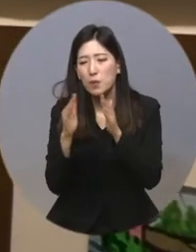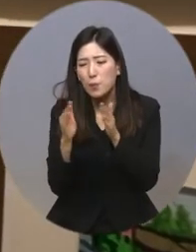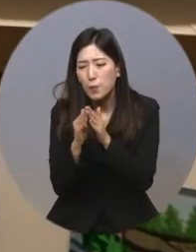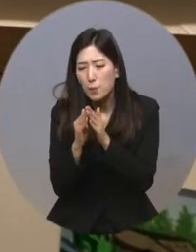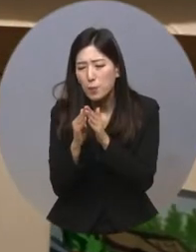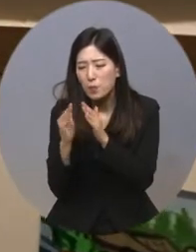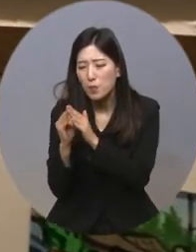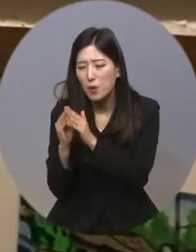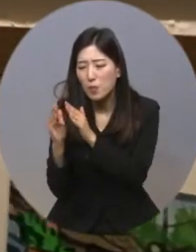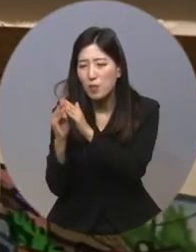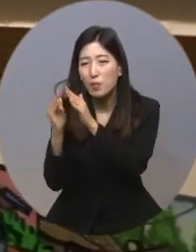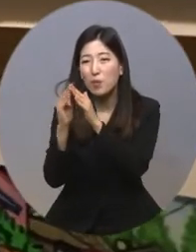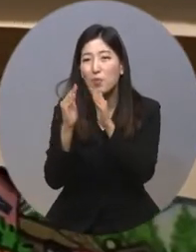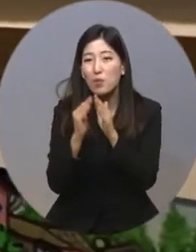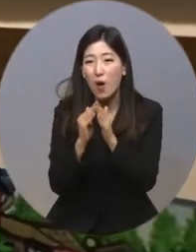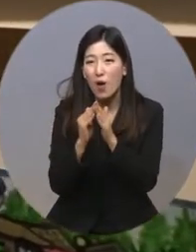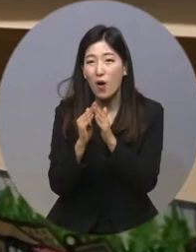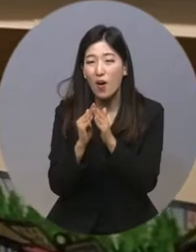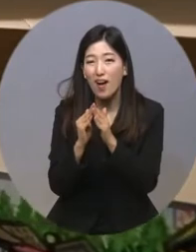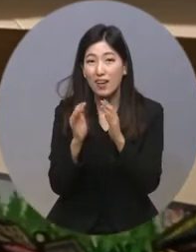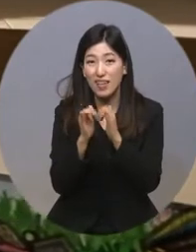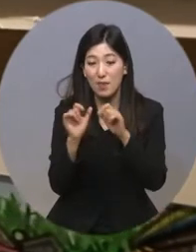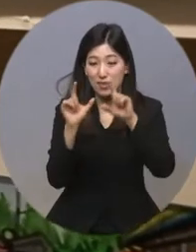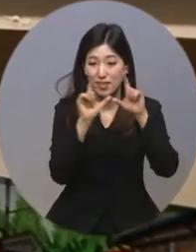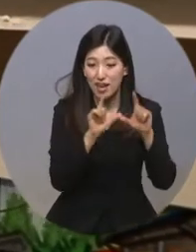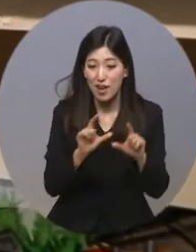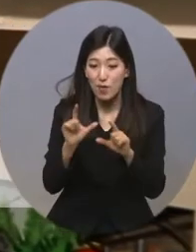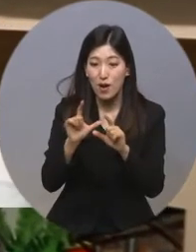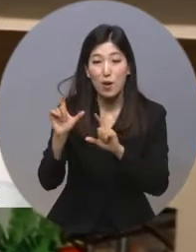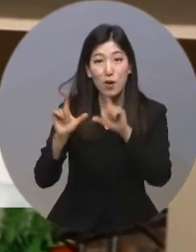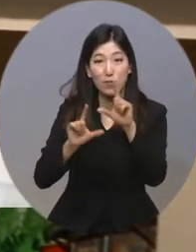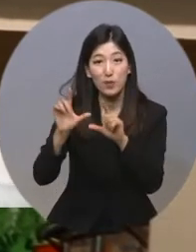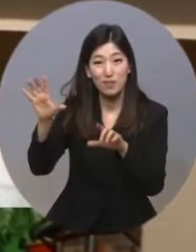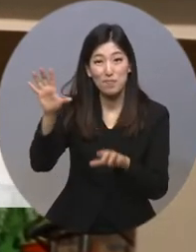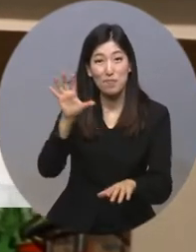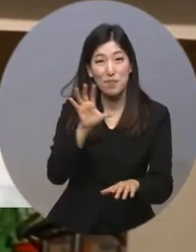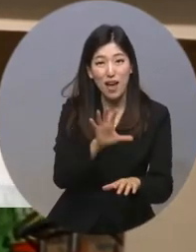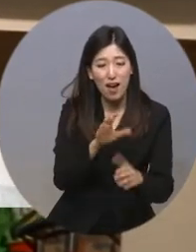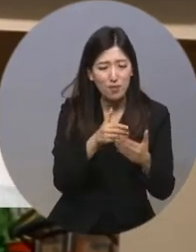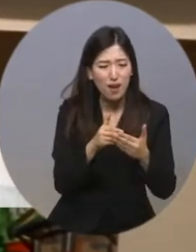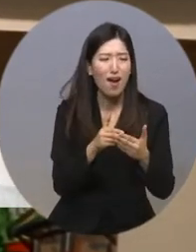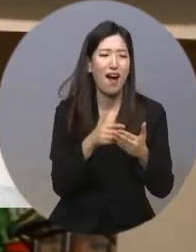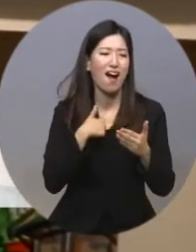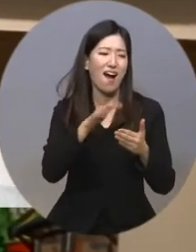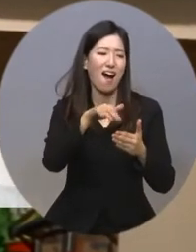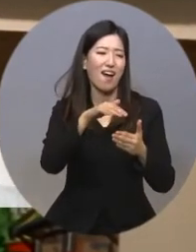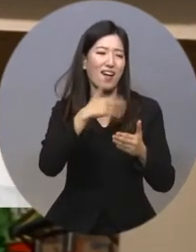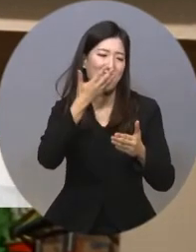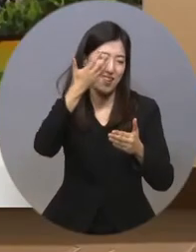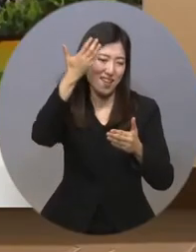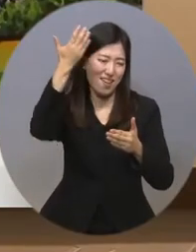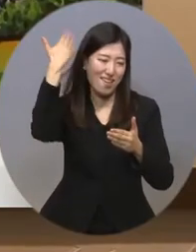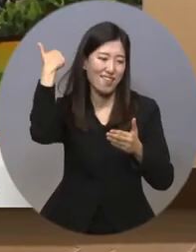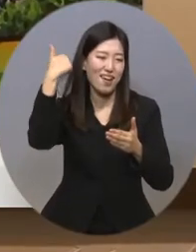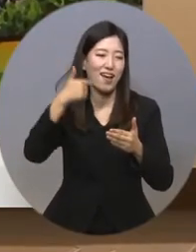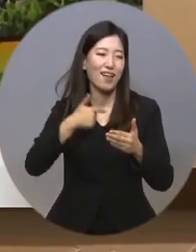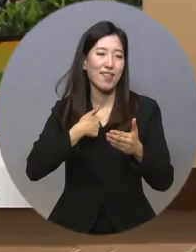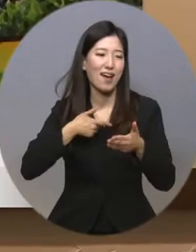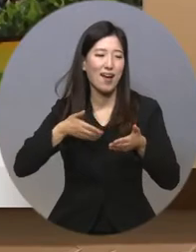붙어있고 주민들의 생활 모습을 담은 작품들은 정겨웠던 옛 고향의 향기가